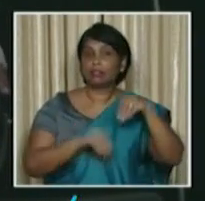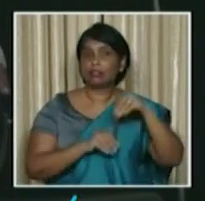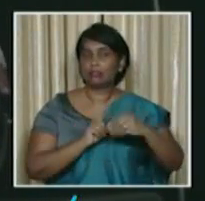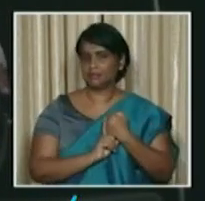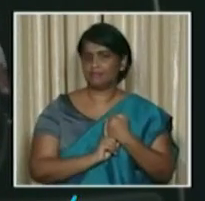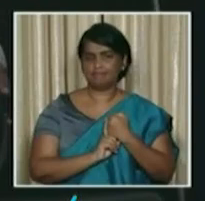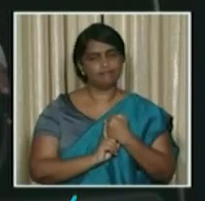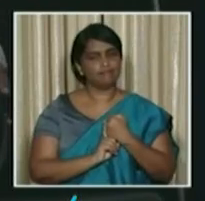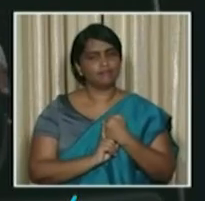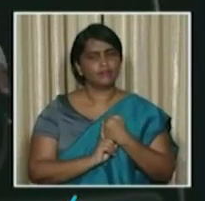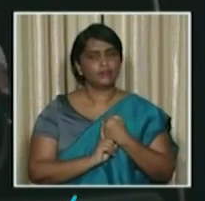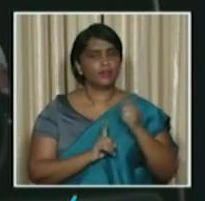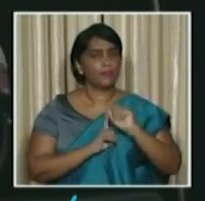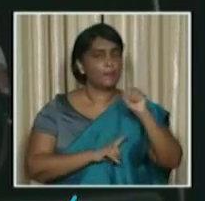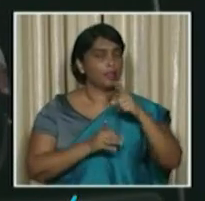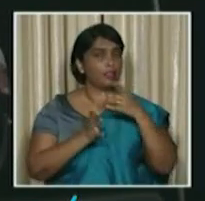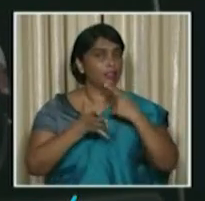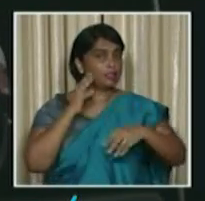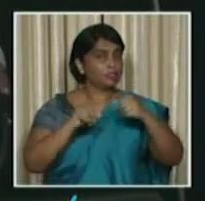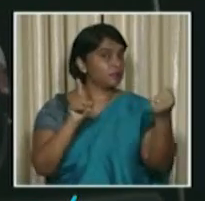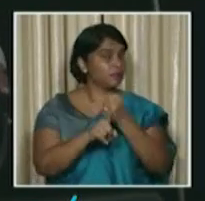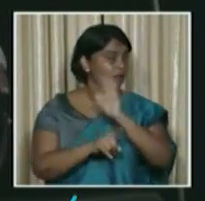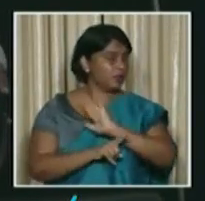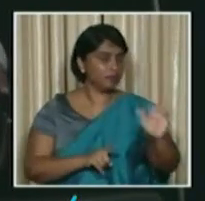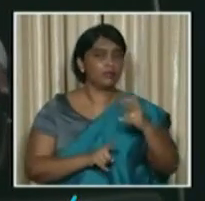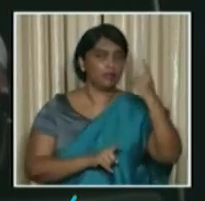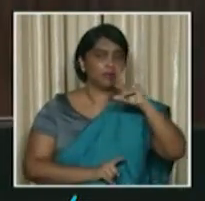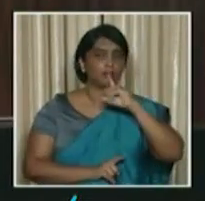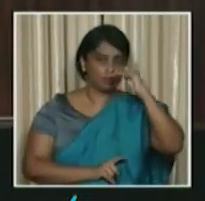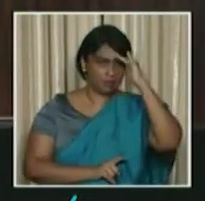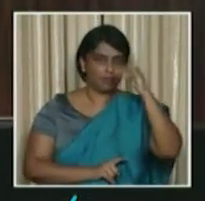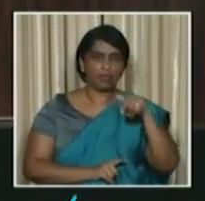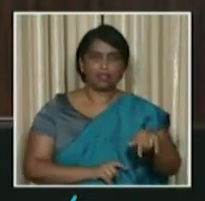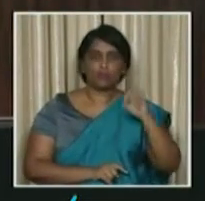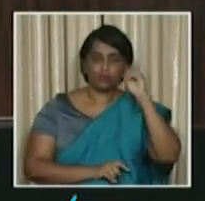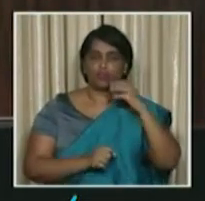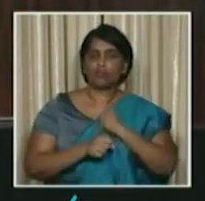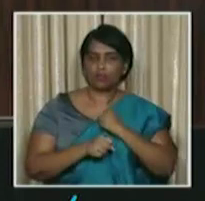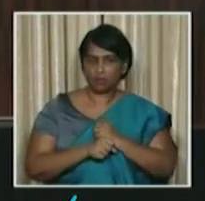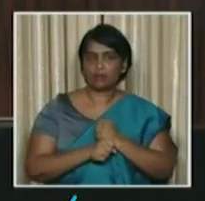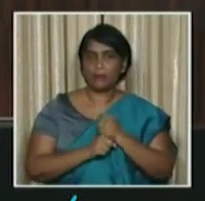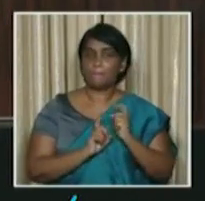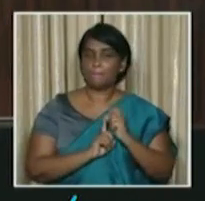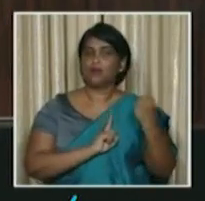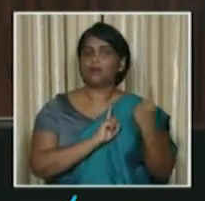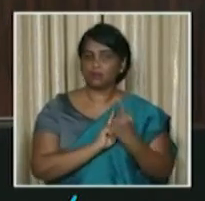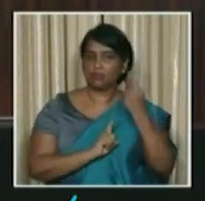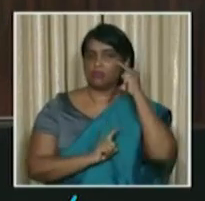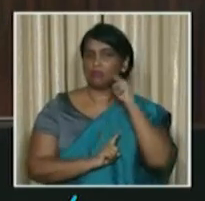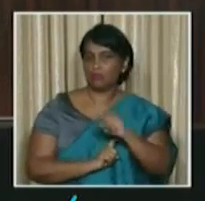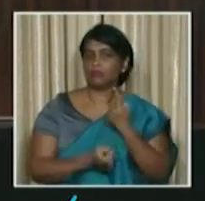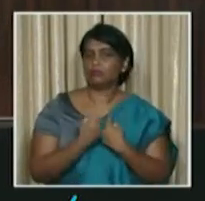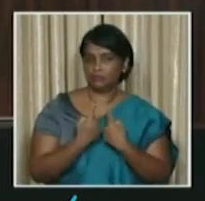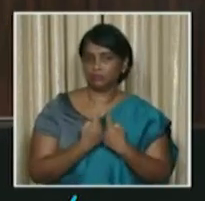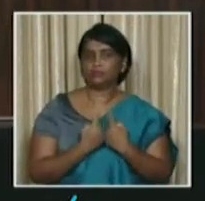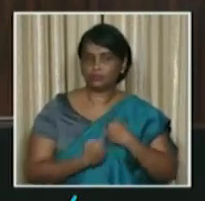atapeyin mata karanawai. Eka parliamentuwe deshapalana atapeyin karala denna epa niyojaka kathana. Ada udayasana gunapala ratnasekara mathuwa ma paudgalika hambela pilunda vimisimak kara